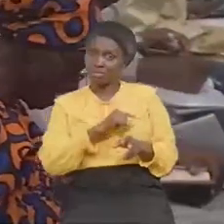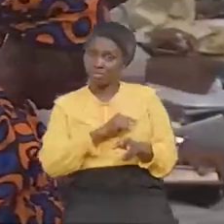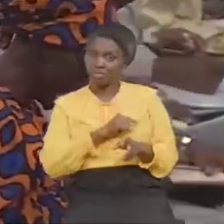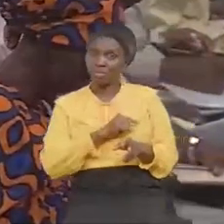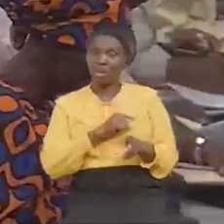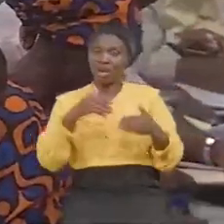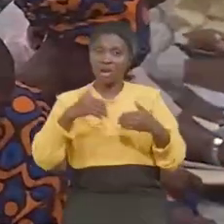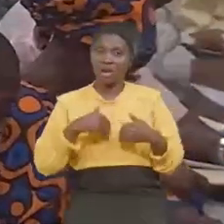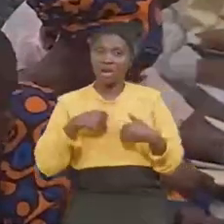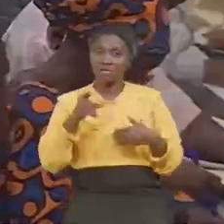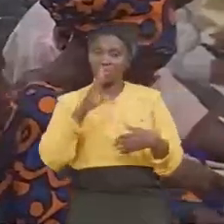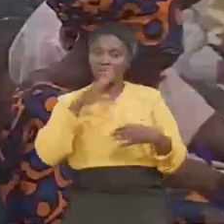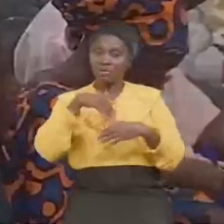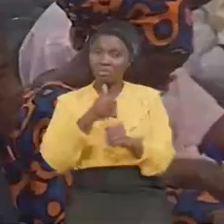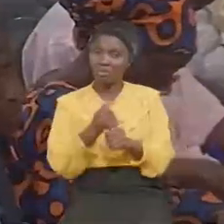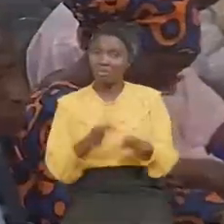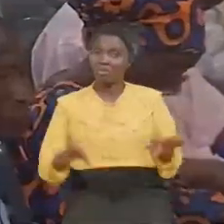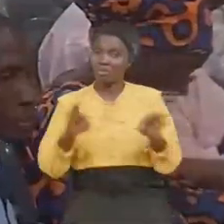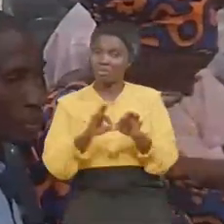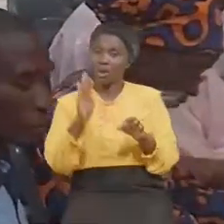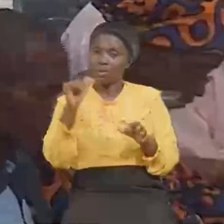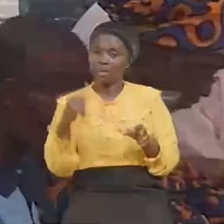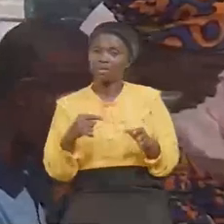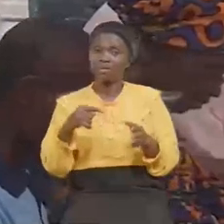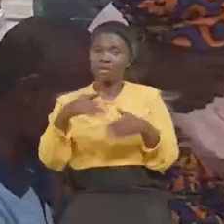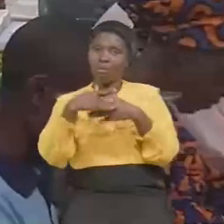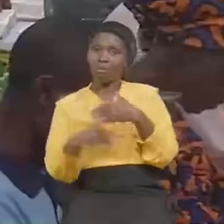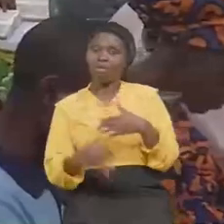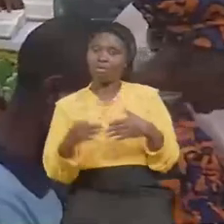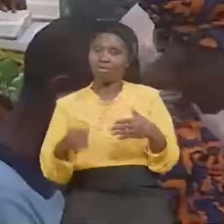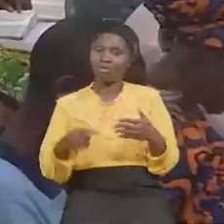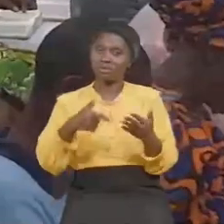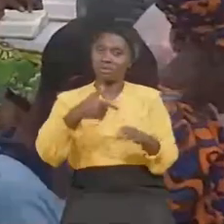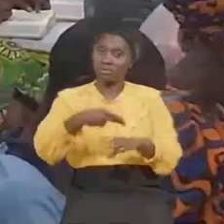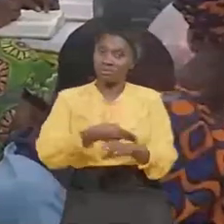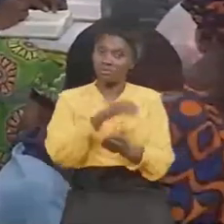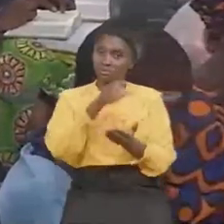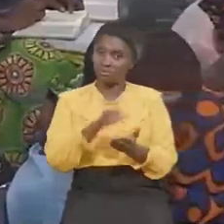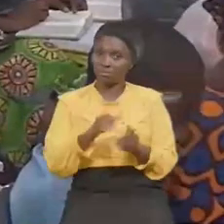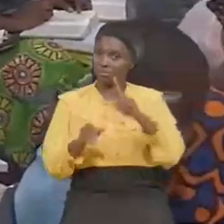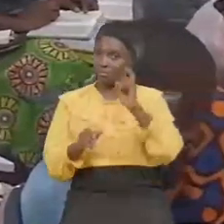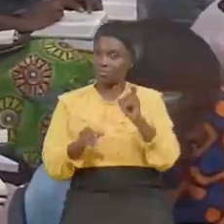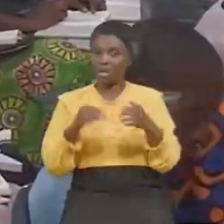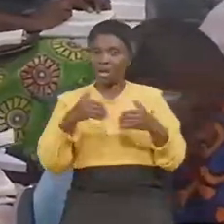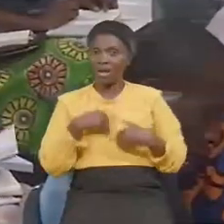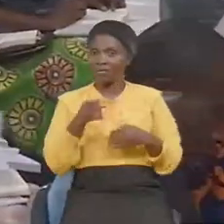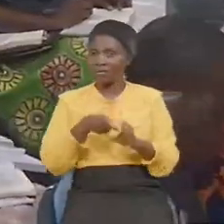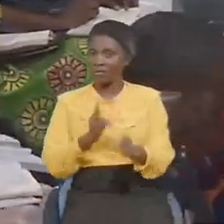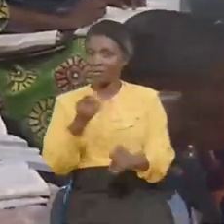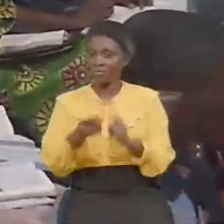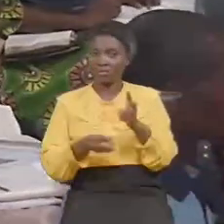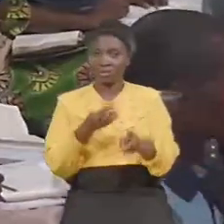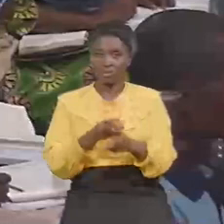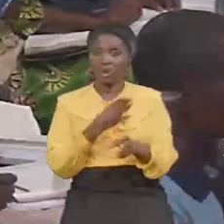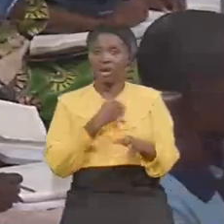rendu digne par le sang de l'agneau? Veillez donc. Est-ce que vous êtes sorti du monde et de toutes les